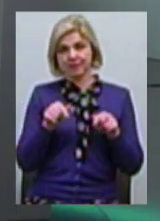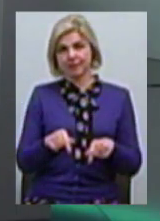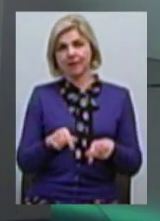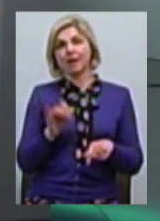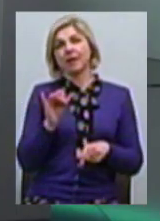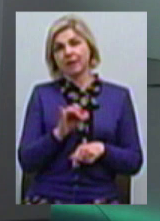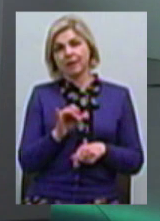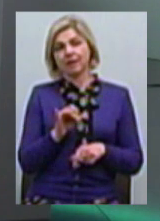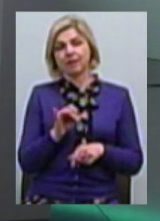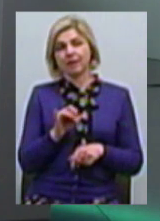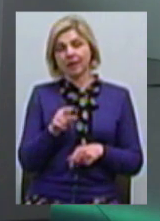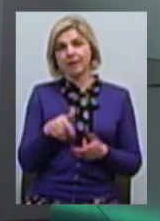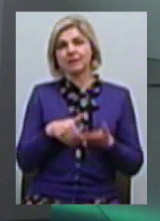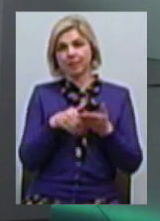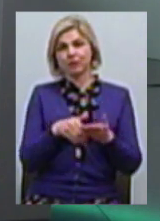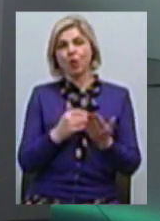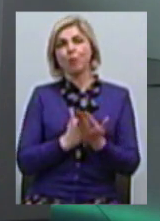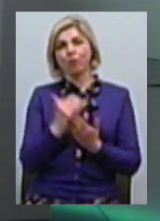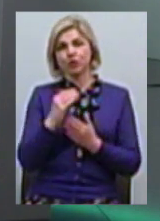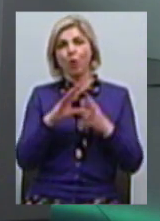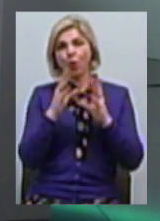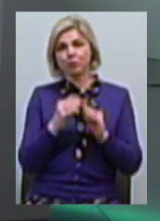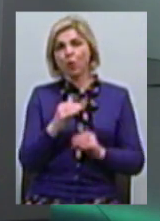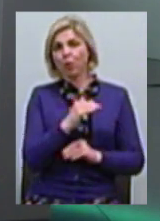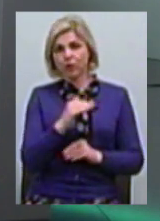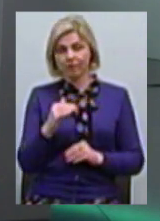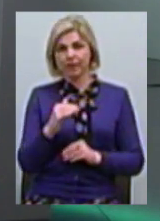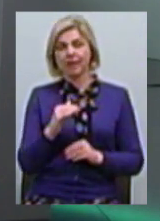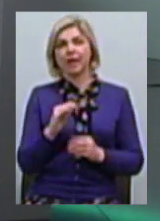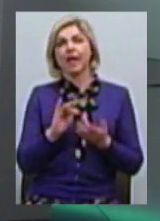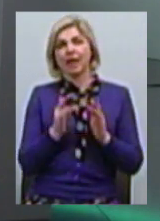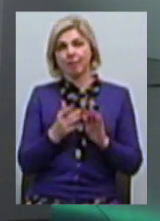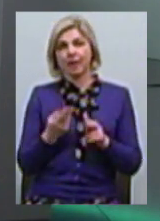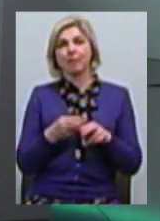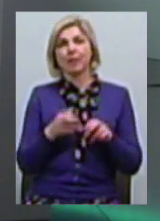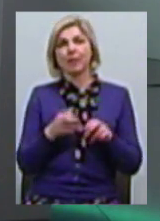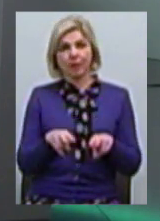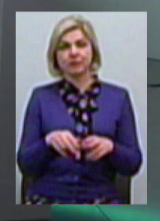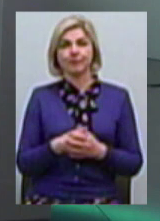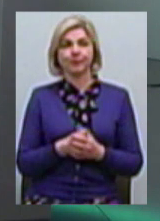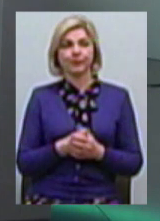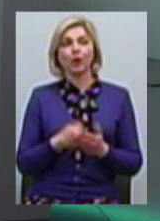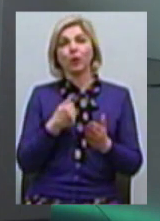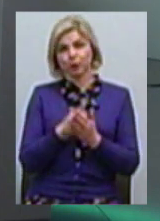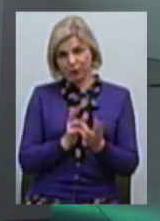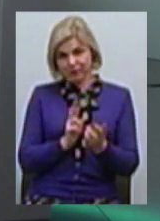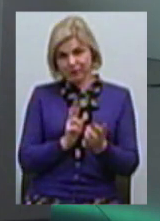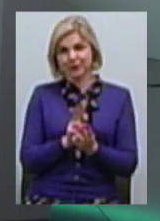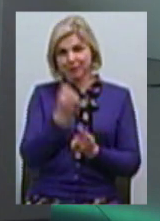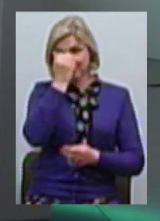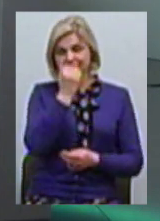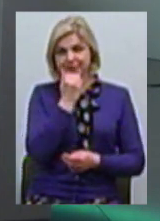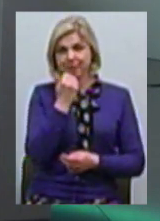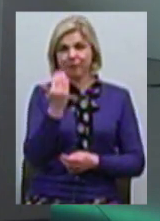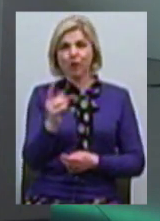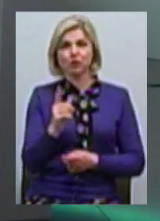самым способствуя повышению общего уровня кибербезопасности. Тобто до наступної зустрічі, так? Спасибі вам, що